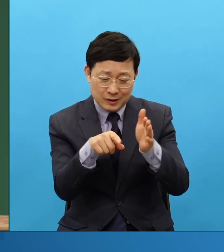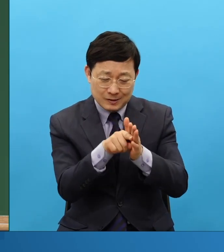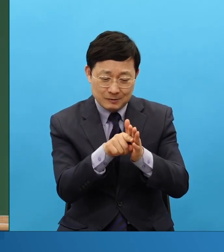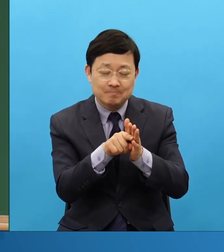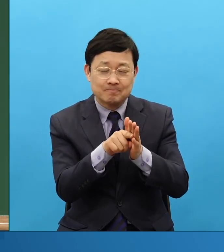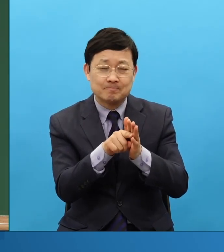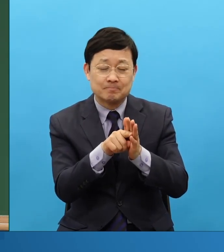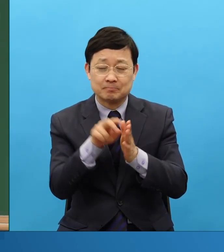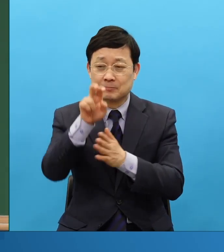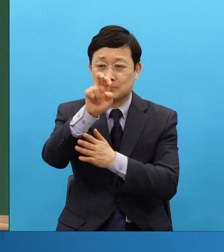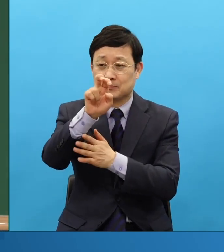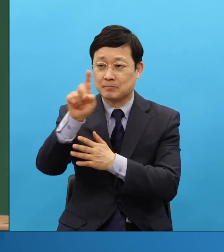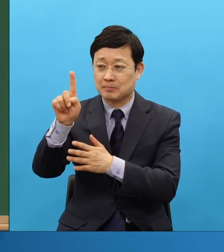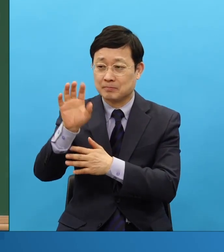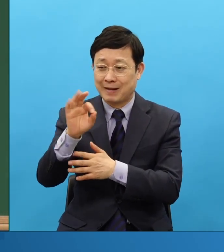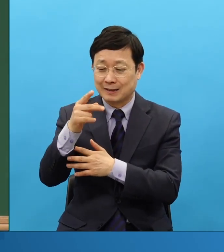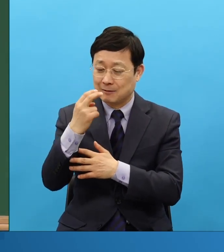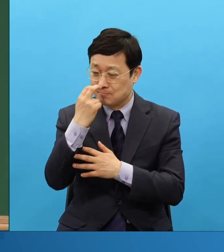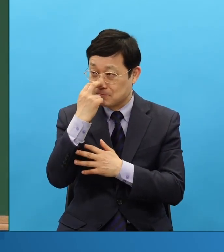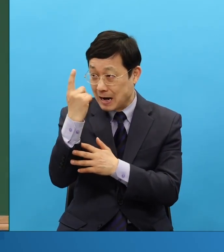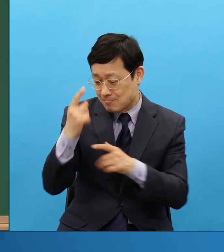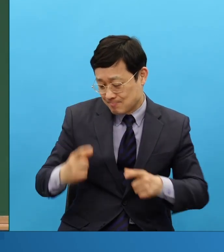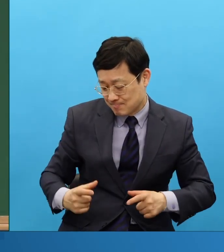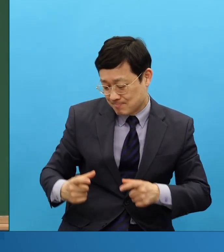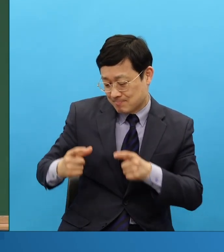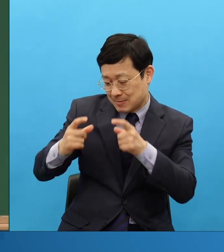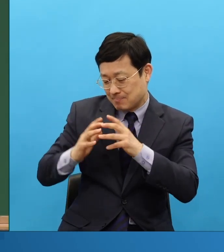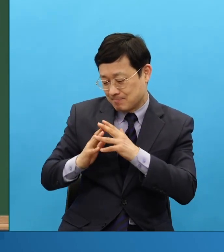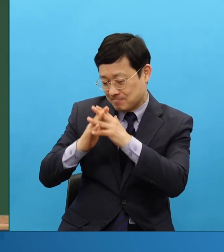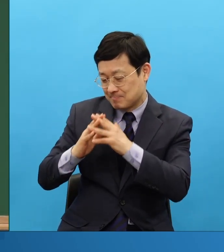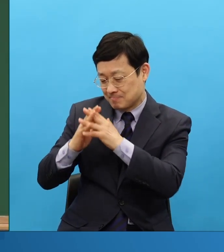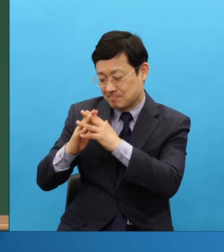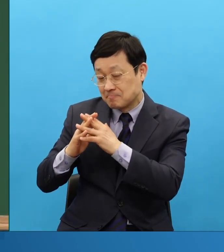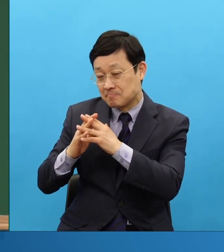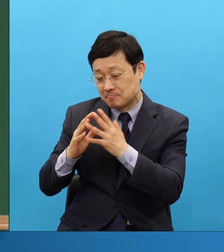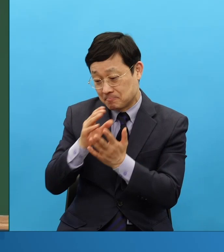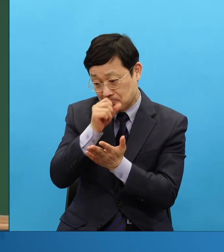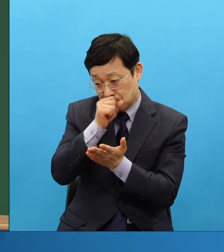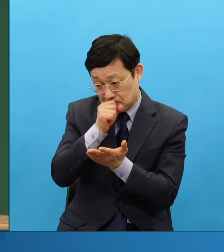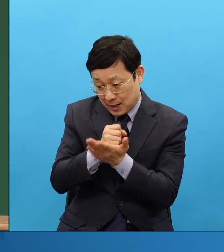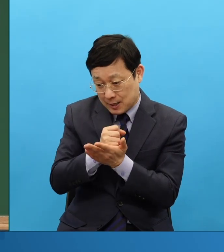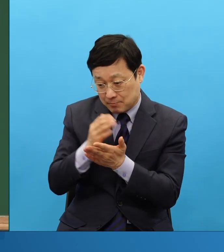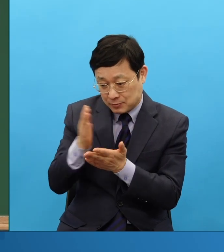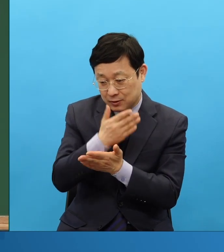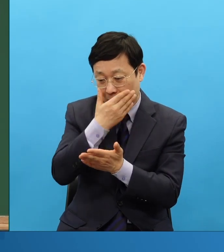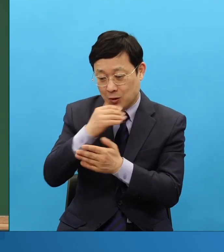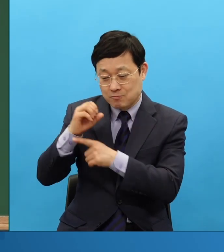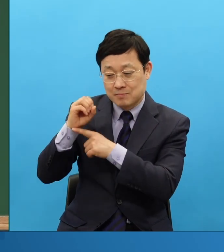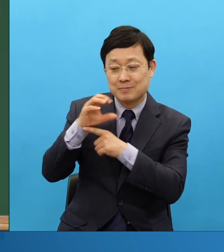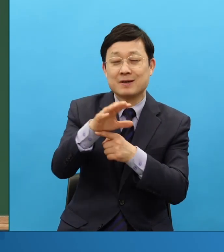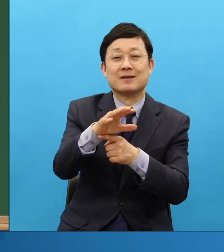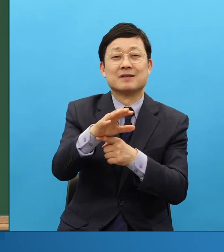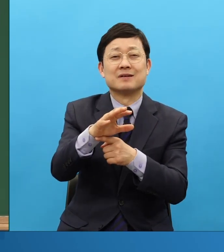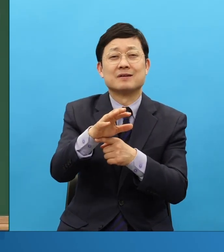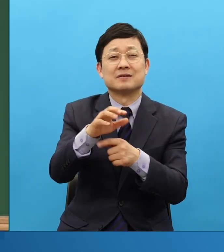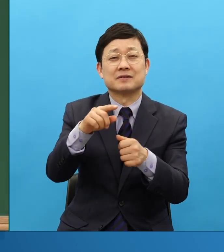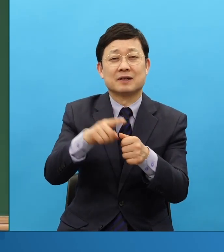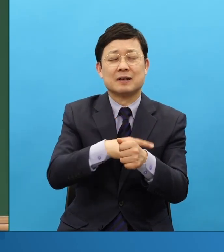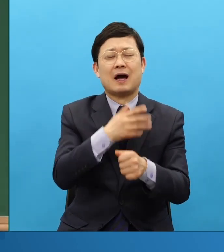the partisans to save people. 그게 중직자의 망대를 세웠대요. So they raised the partisans of the church officers. 이 말을 알아들으면 여러분이